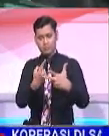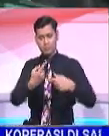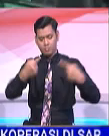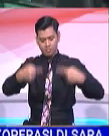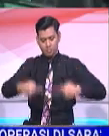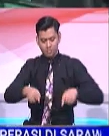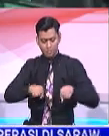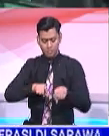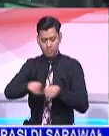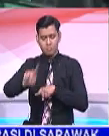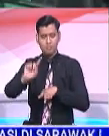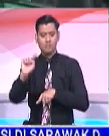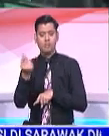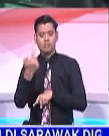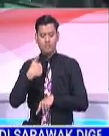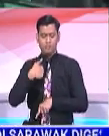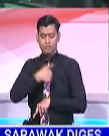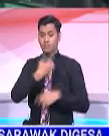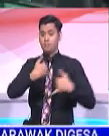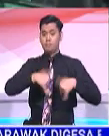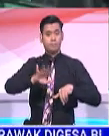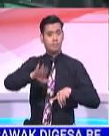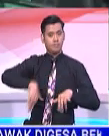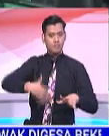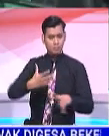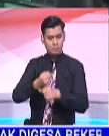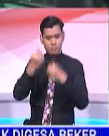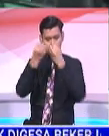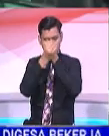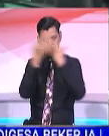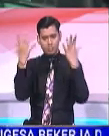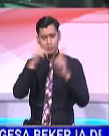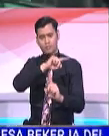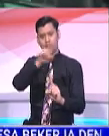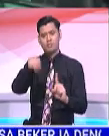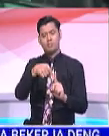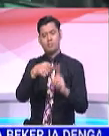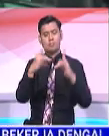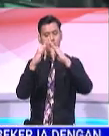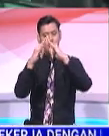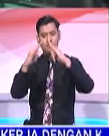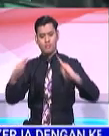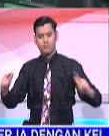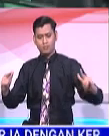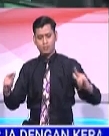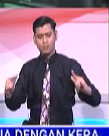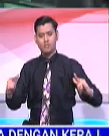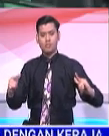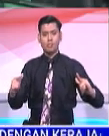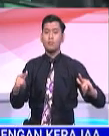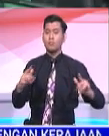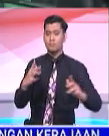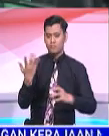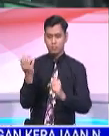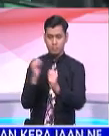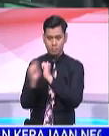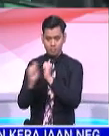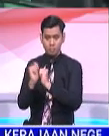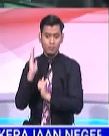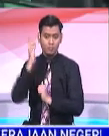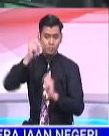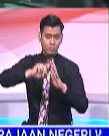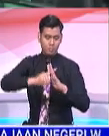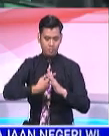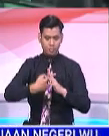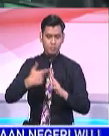Walaupun kita masih belum dapat info lagi bila national camp SEA Games akan bermula, tetapi kita di sini telah